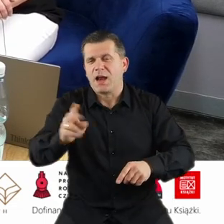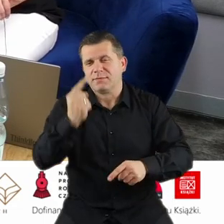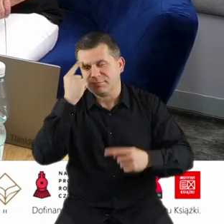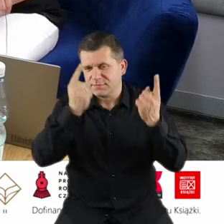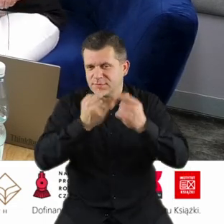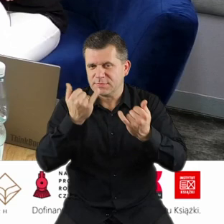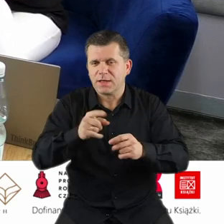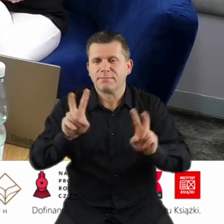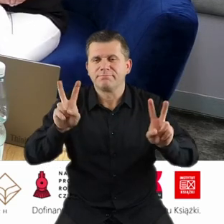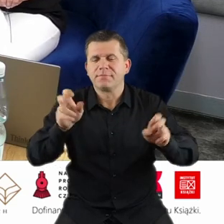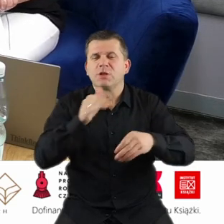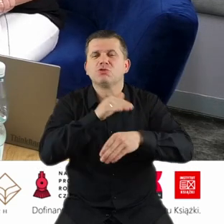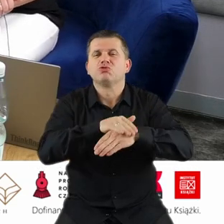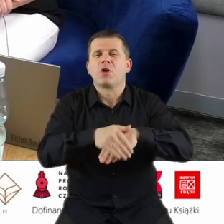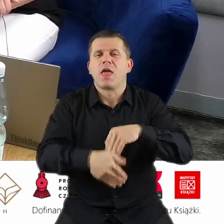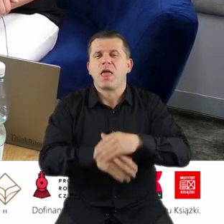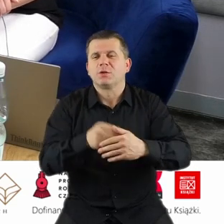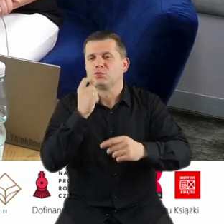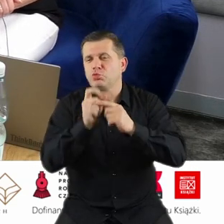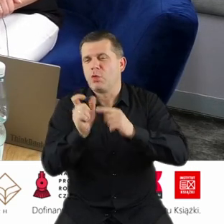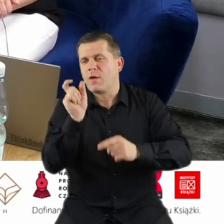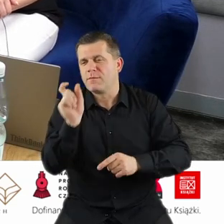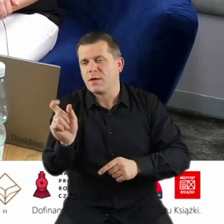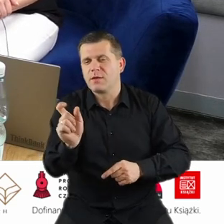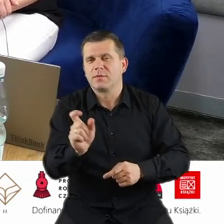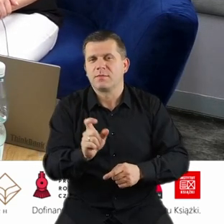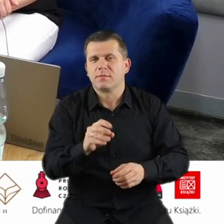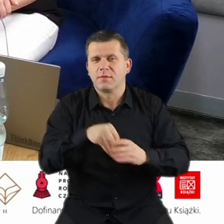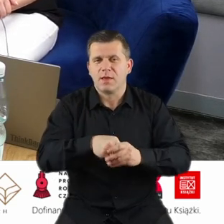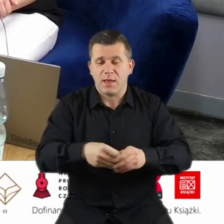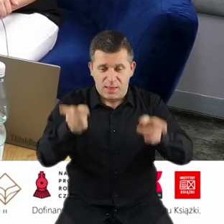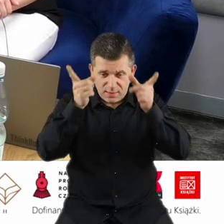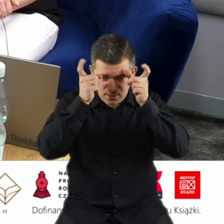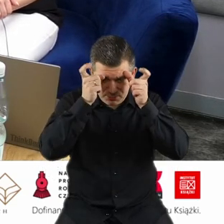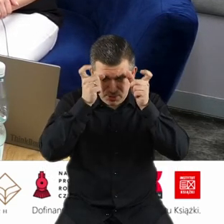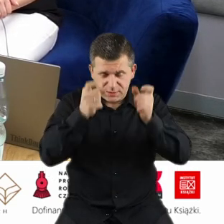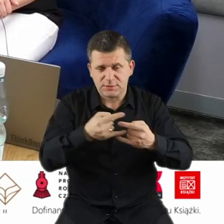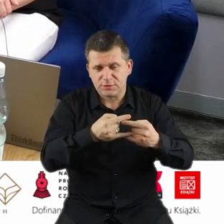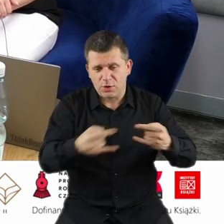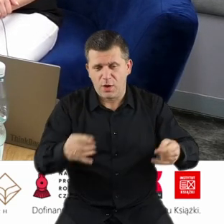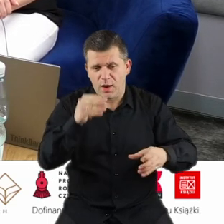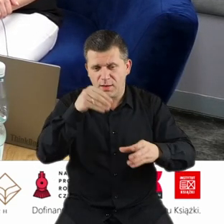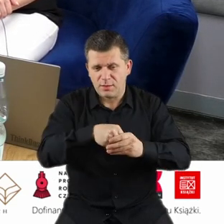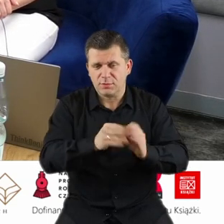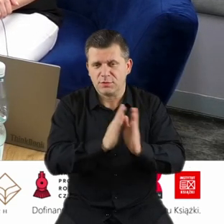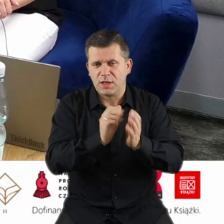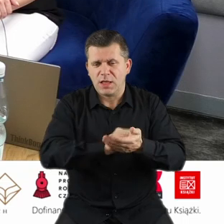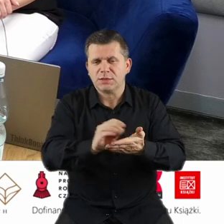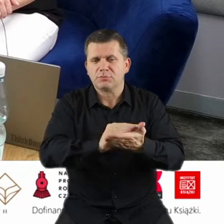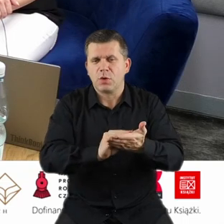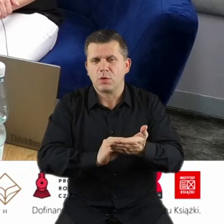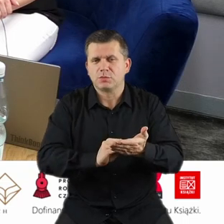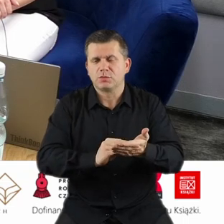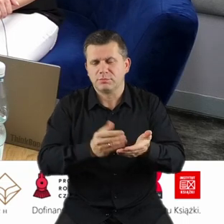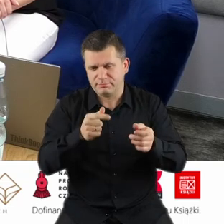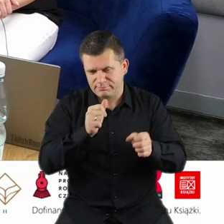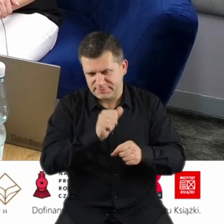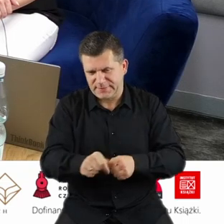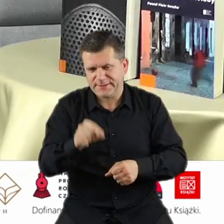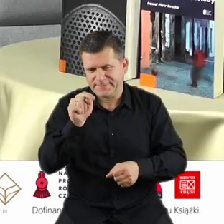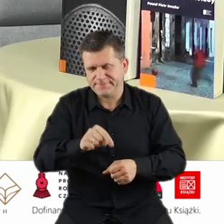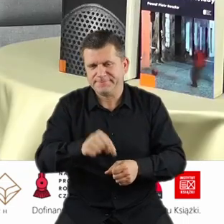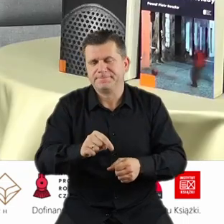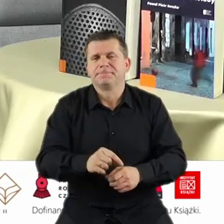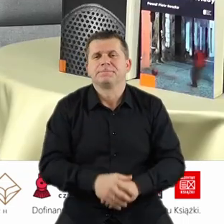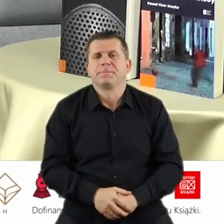zresztą te teksty dotyczące szczęścia są w Diable i tablicy czekolady są napisane w sposób taki dosyć niejednoznaczny, no